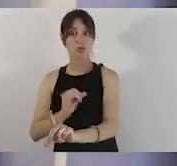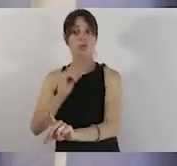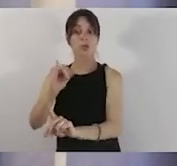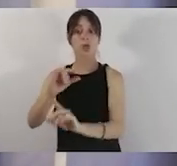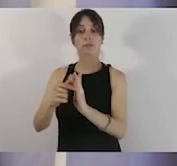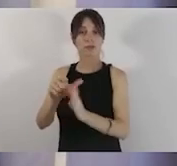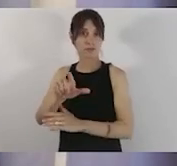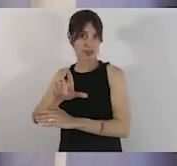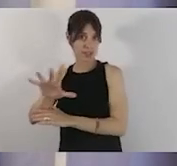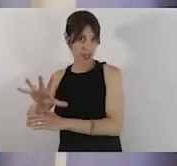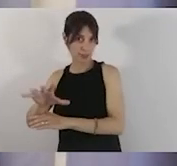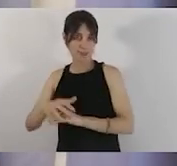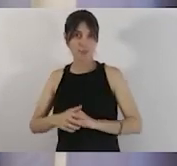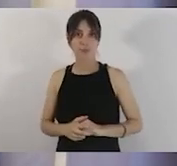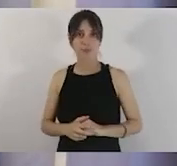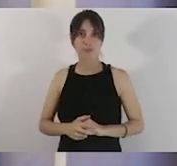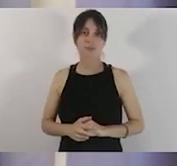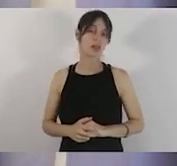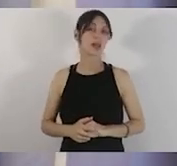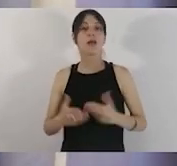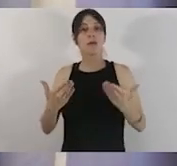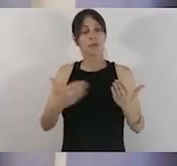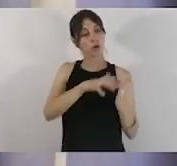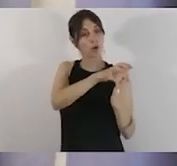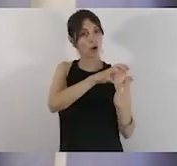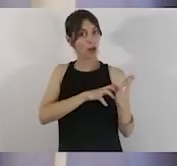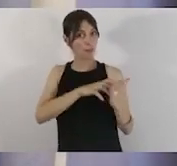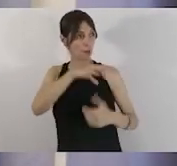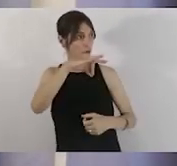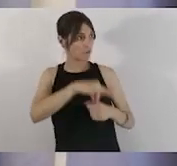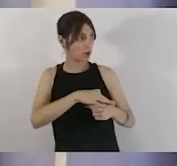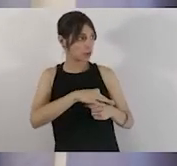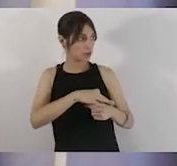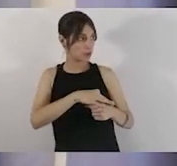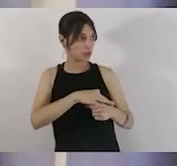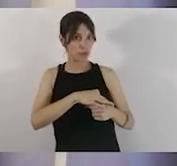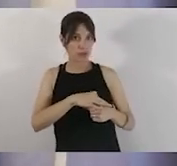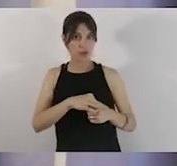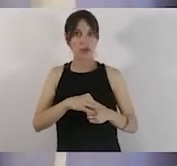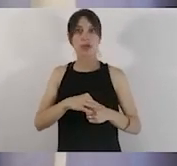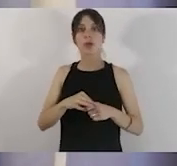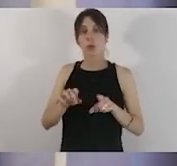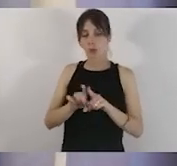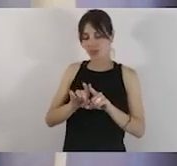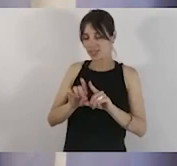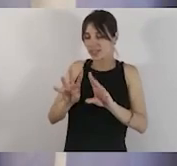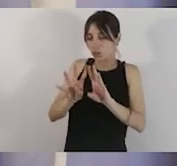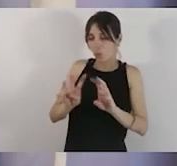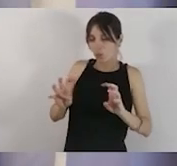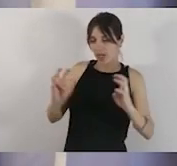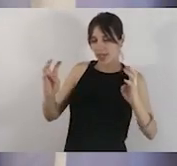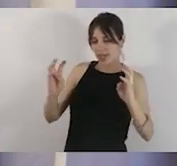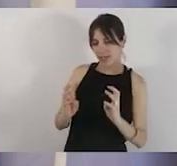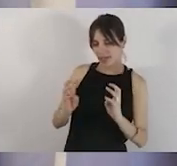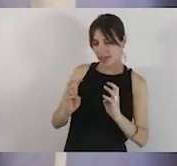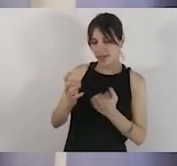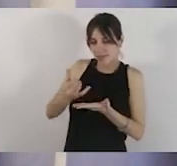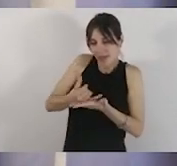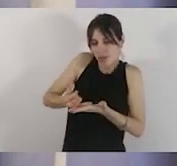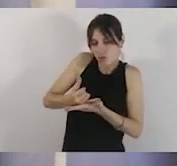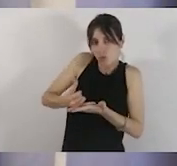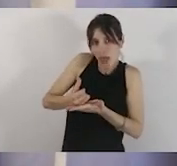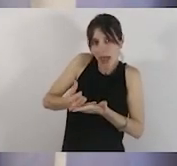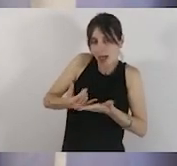que entre cette délibération, tout ce qu'on a commencé à faire avec le Conseil insulaire, on rentre vraiment dans une phase beaucoup plus, je veux